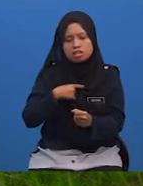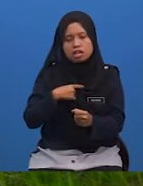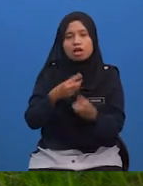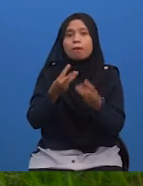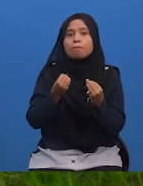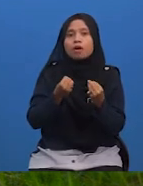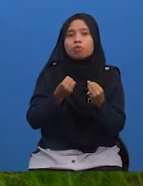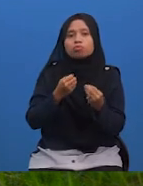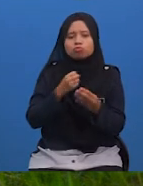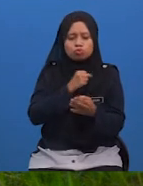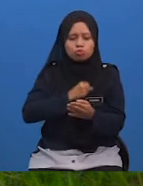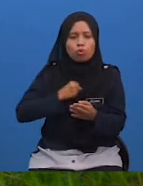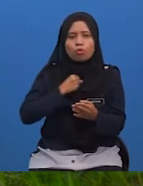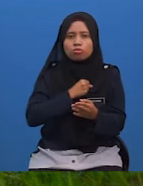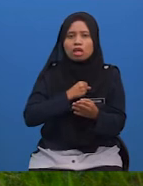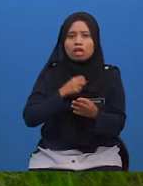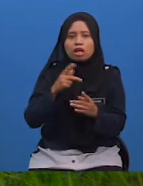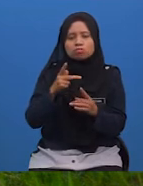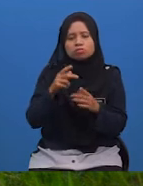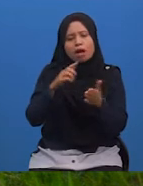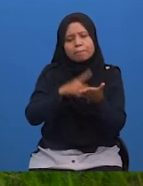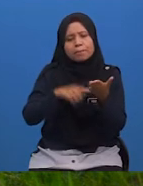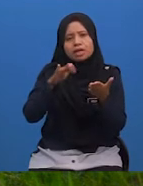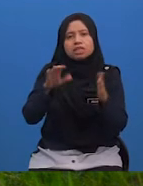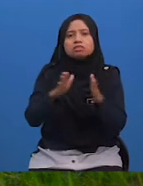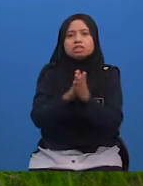memohon maaf ya atas apa yang berlaku pada hari